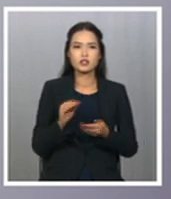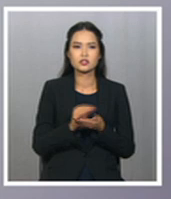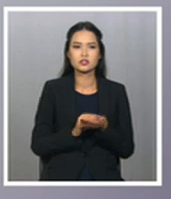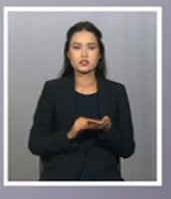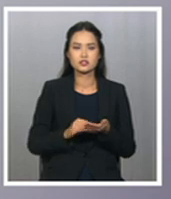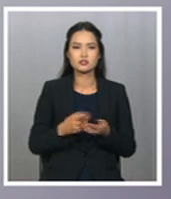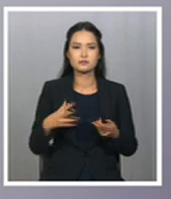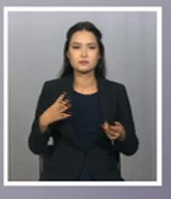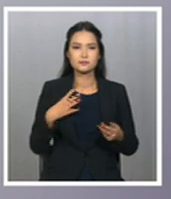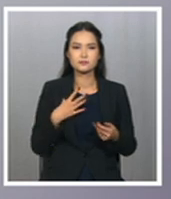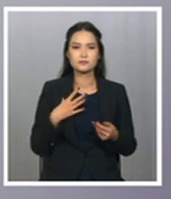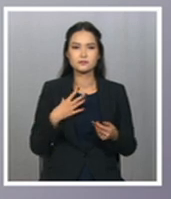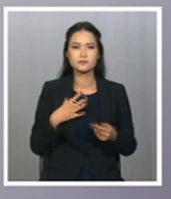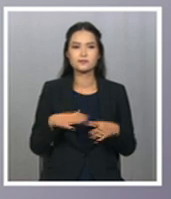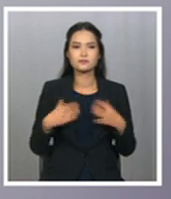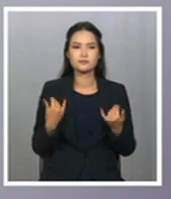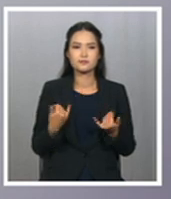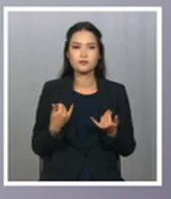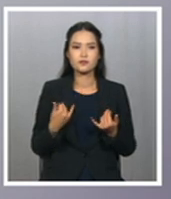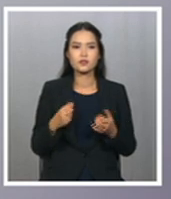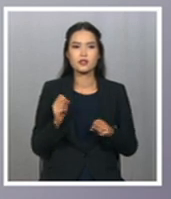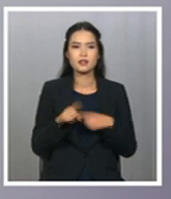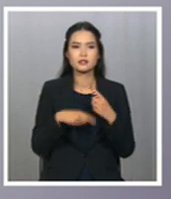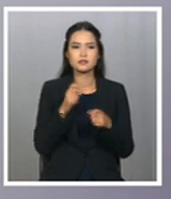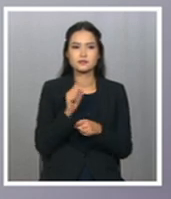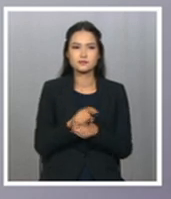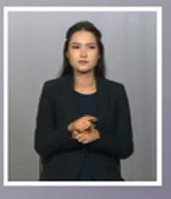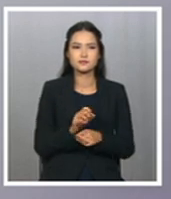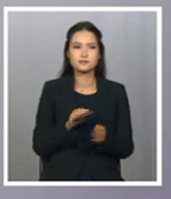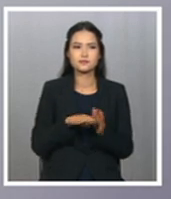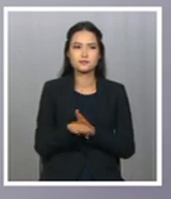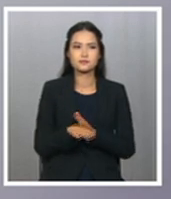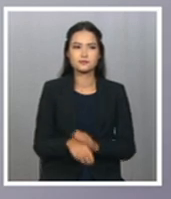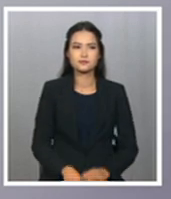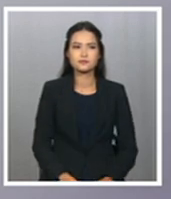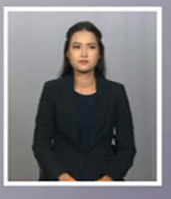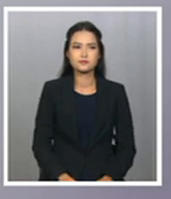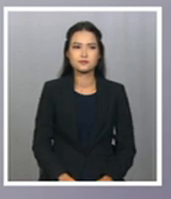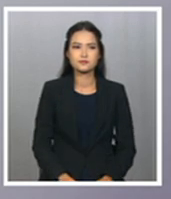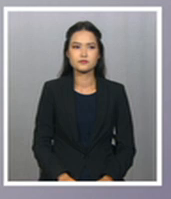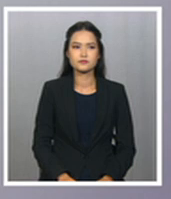ойлаймын. Енді келесі тапсырманы орындайық.